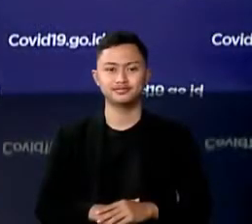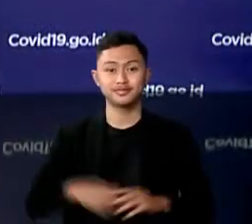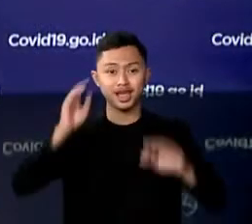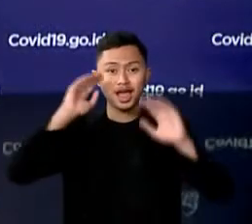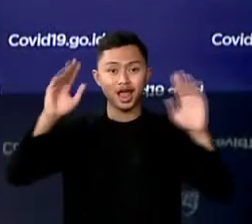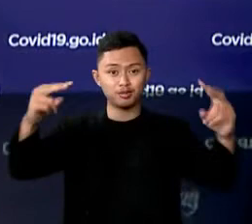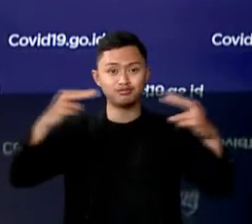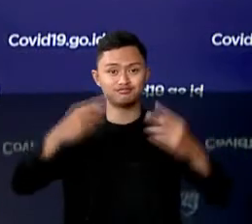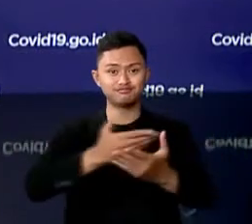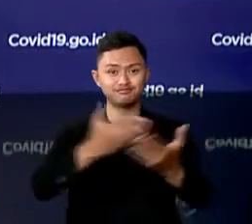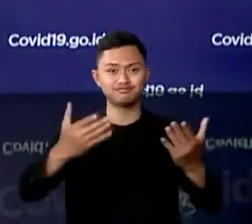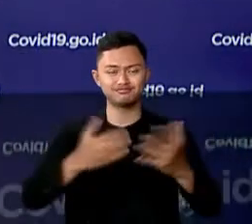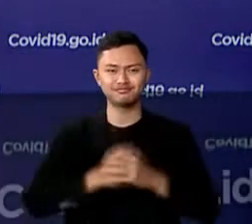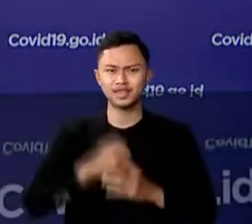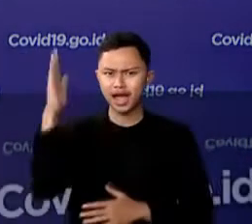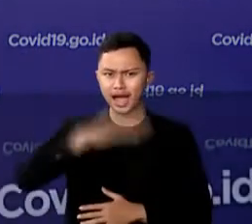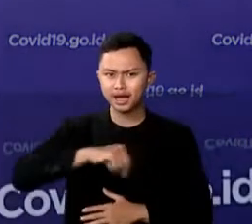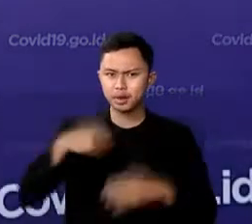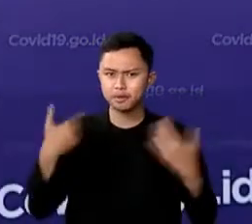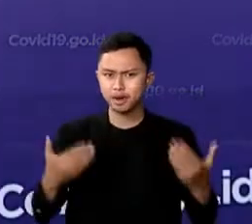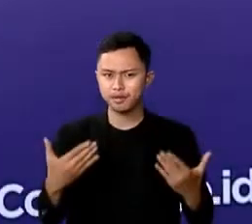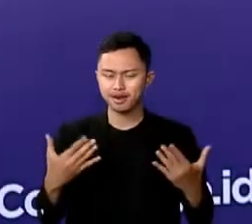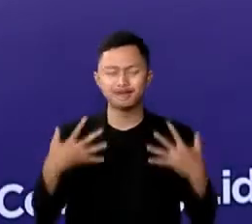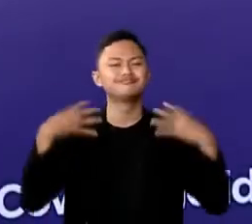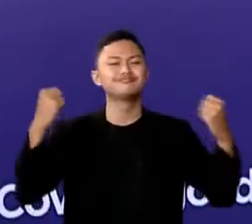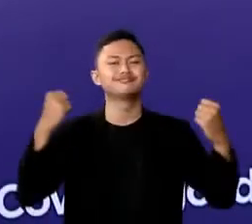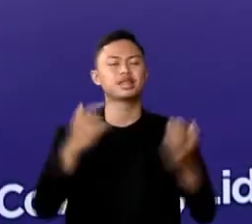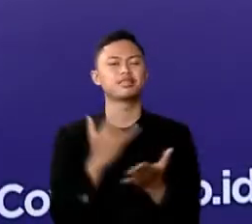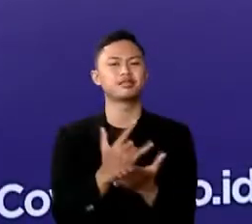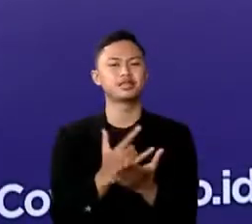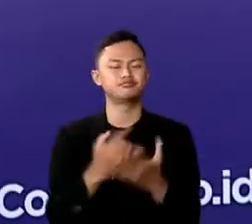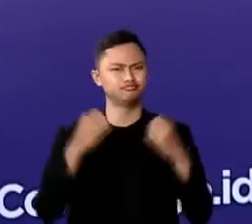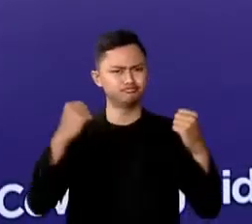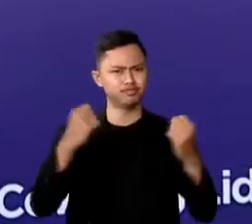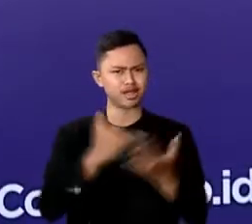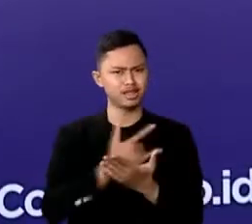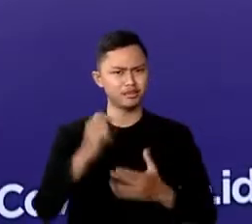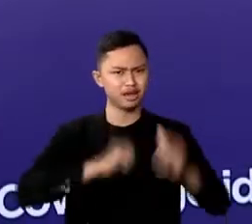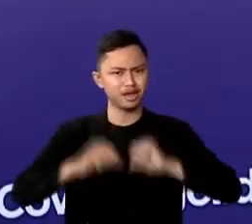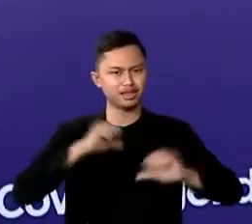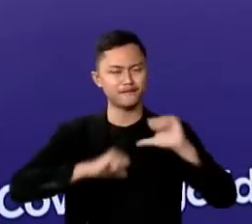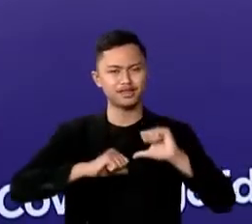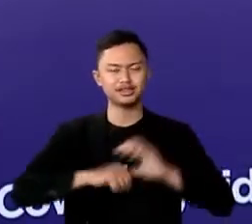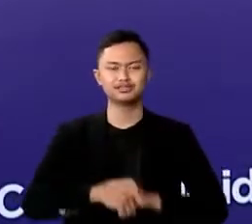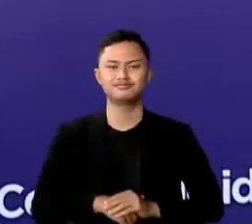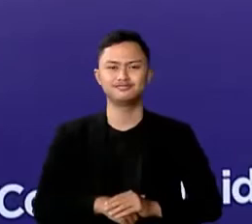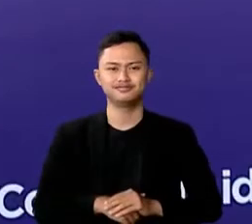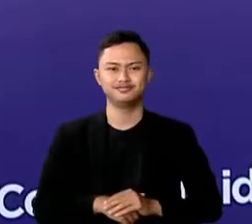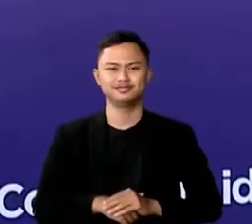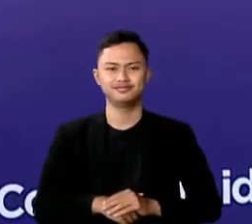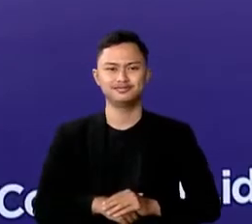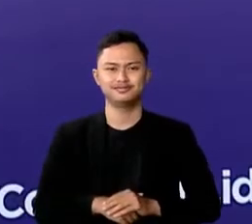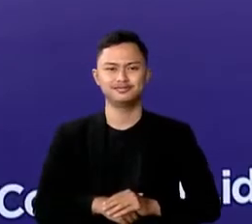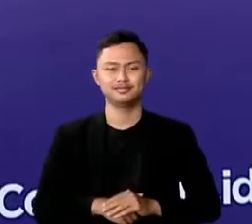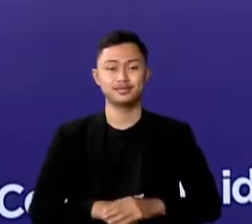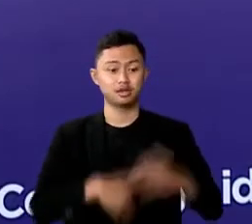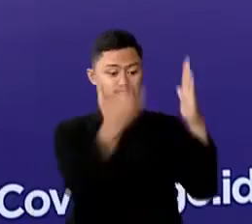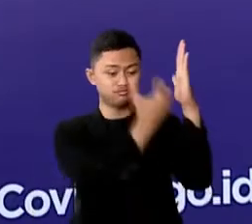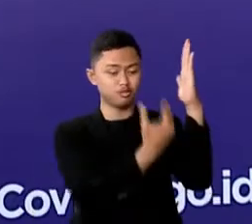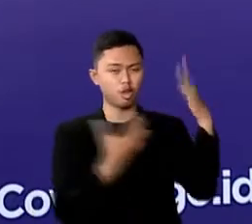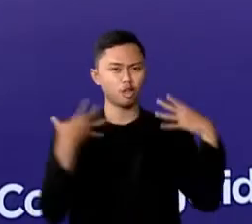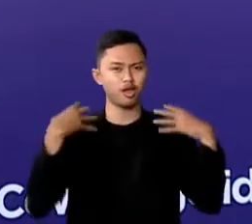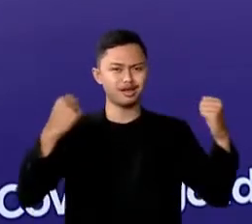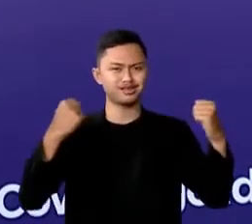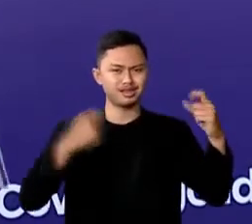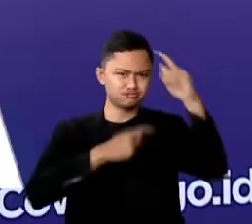pemirsa Bagaimana kabar anda hari ini Semoga tetap sehat dan selalu semangat dalam beraktivitas dan tentunya selalu disiplin dalam